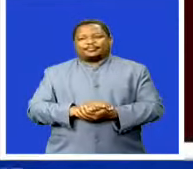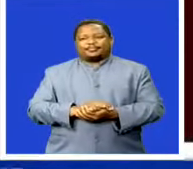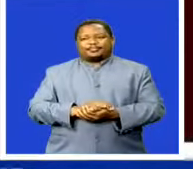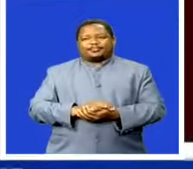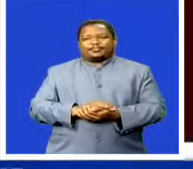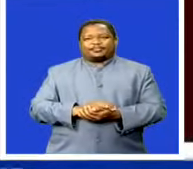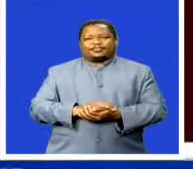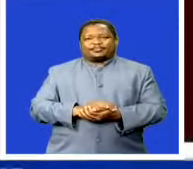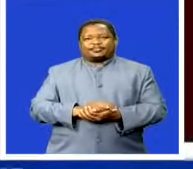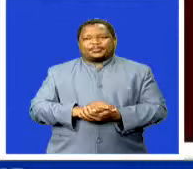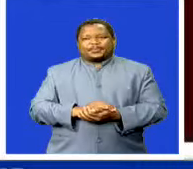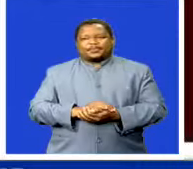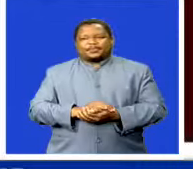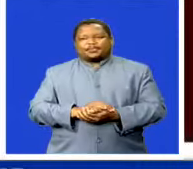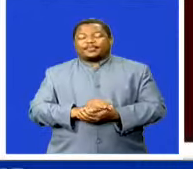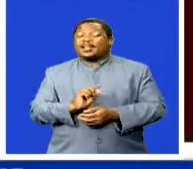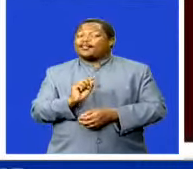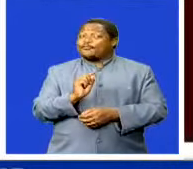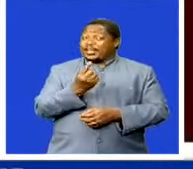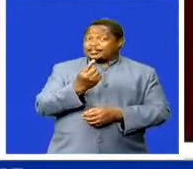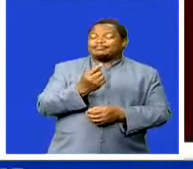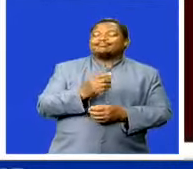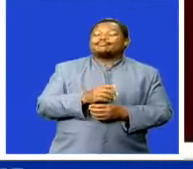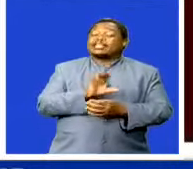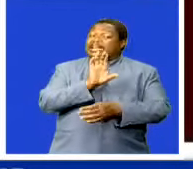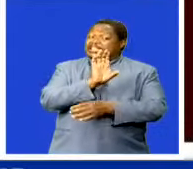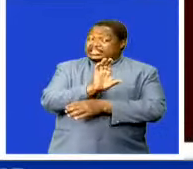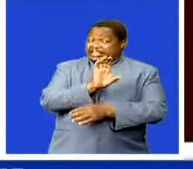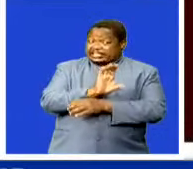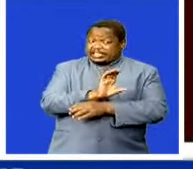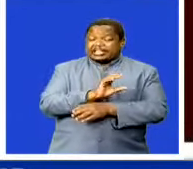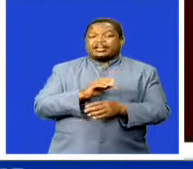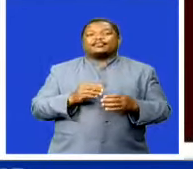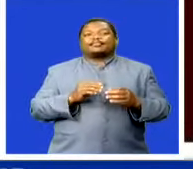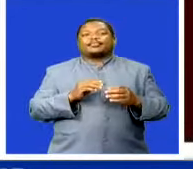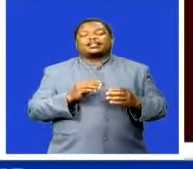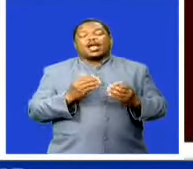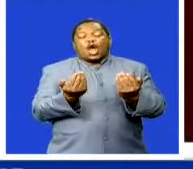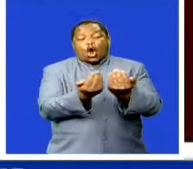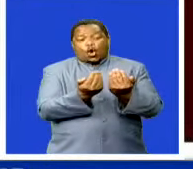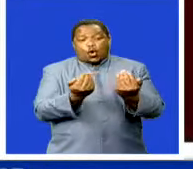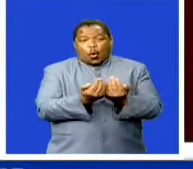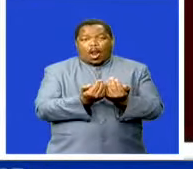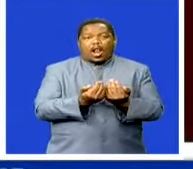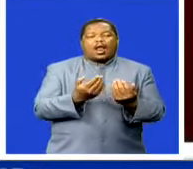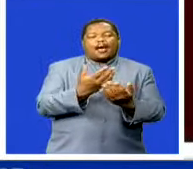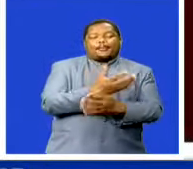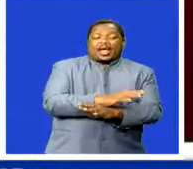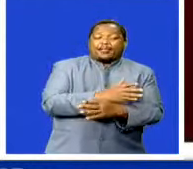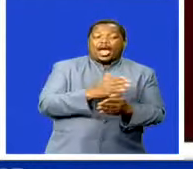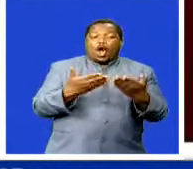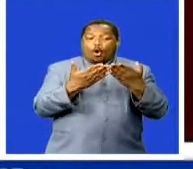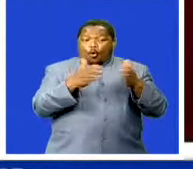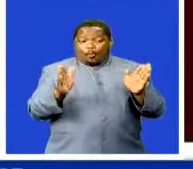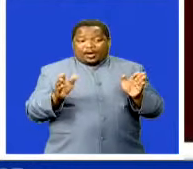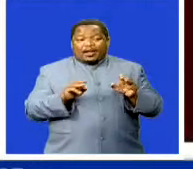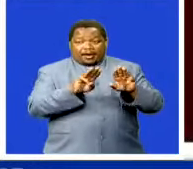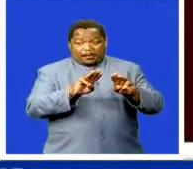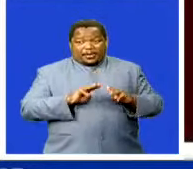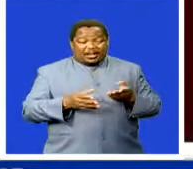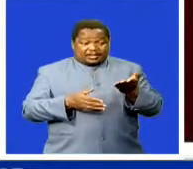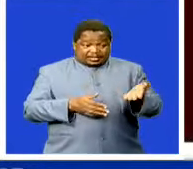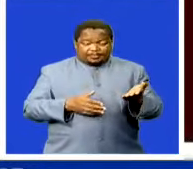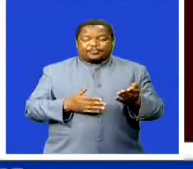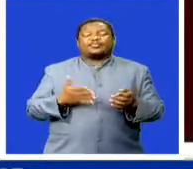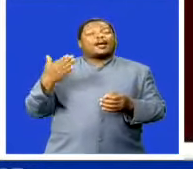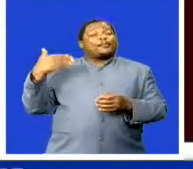bantwana kuqale ngokuthi sine-crash la. So bebakadze badla la e-crash.